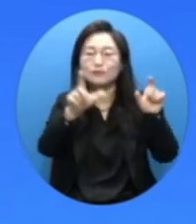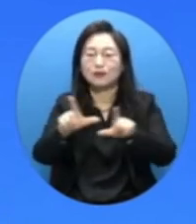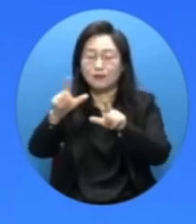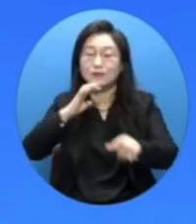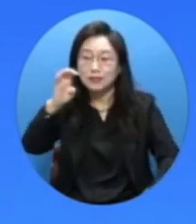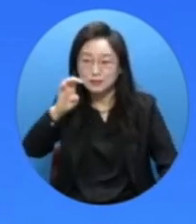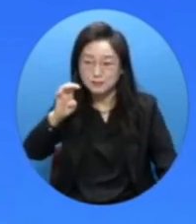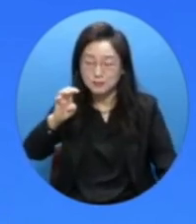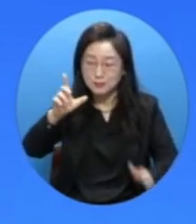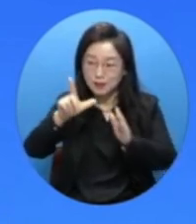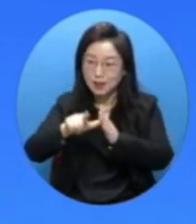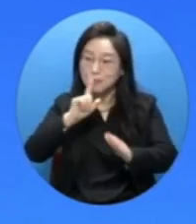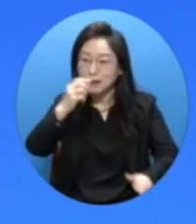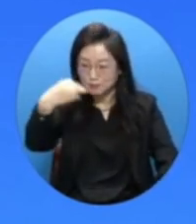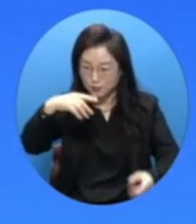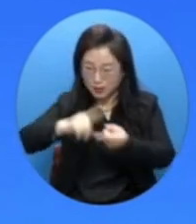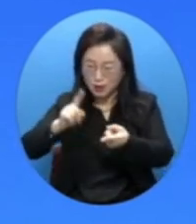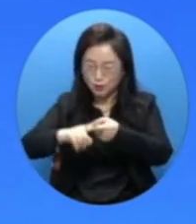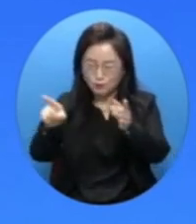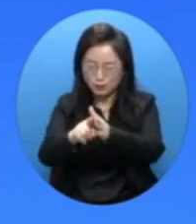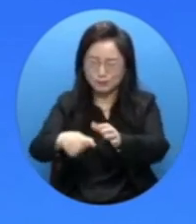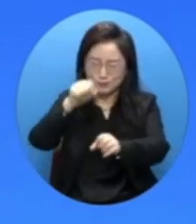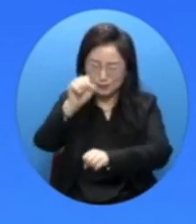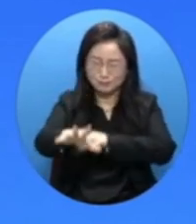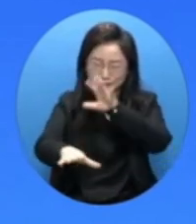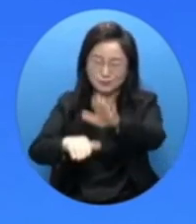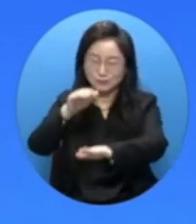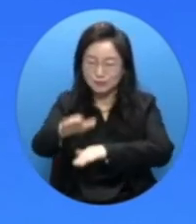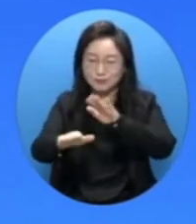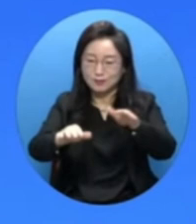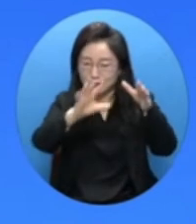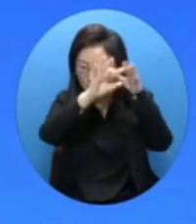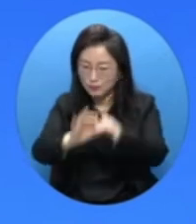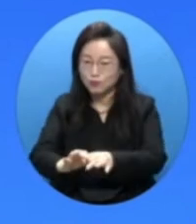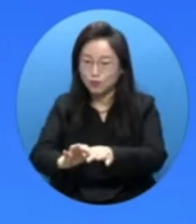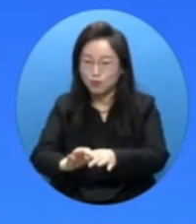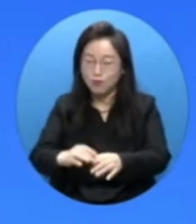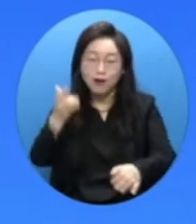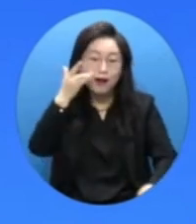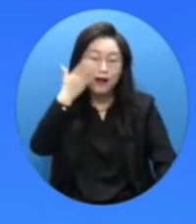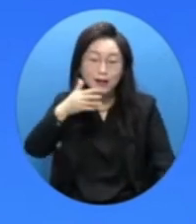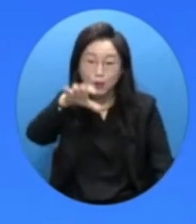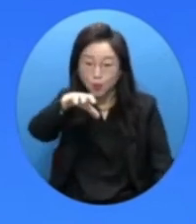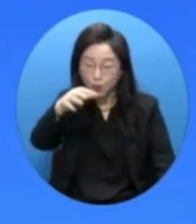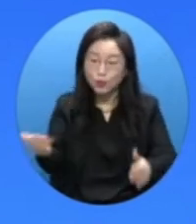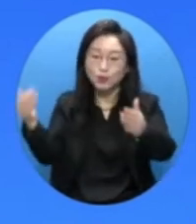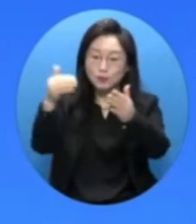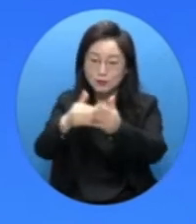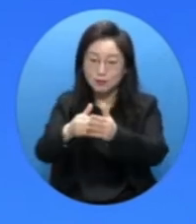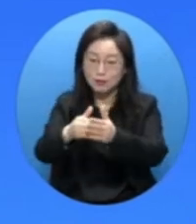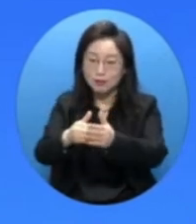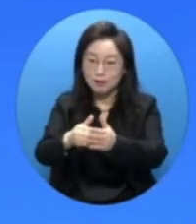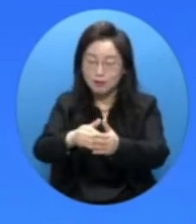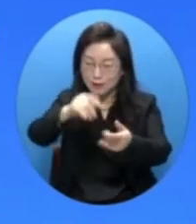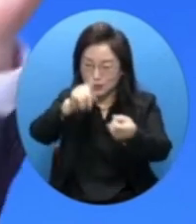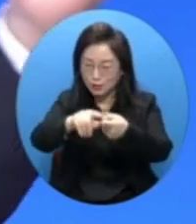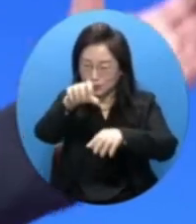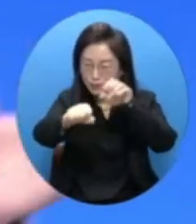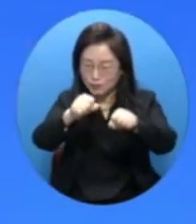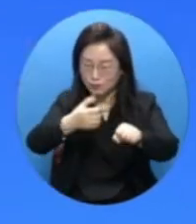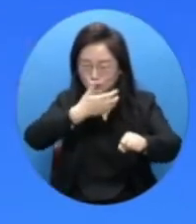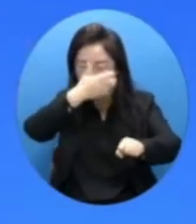주신 말씀을 붙잡고 믿음으로 전진 또 전진 또 전진했습니다 그래서 가나안 땅이 와서 그 꿈을 이루어질 것을 믿음으로 고백합니다